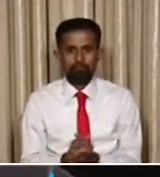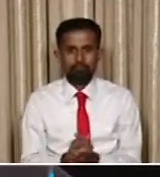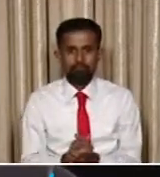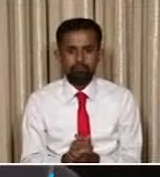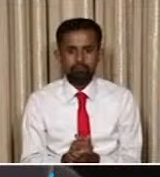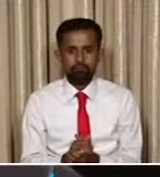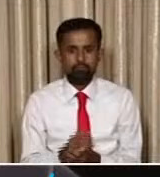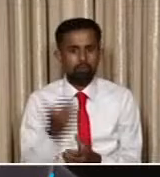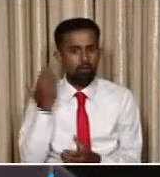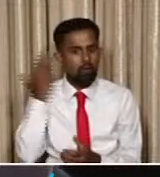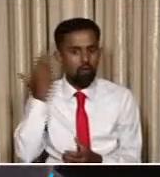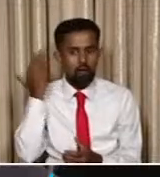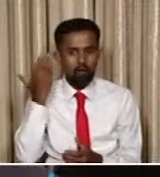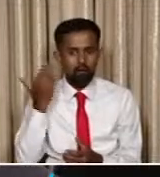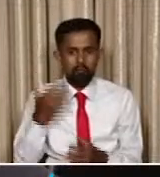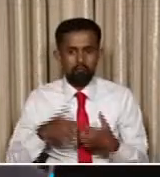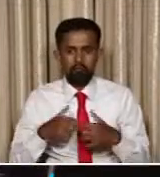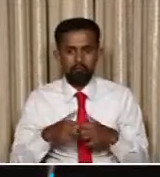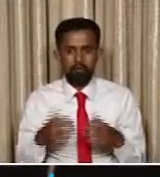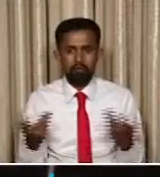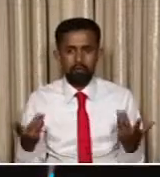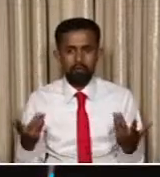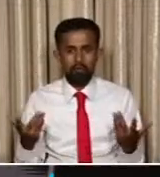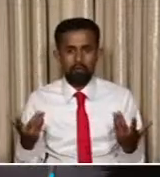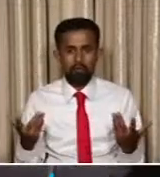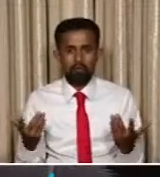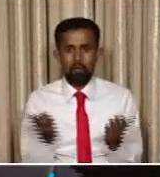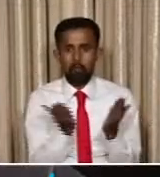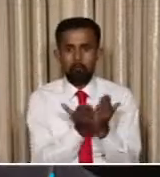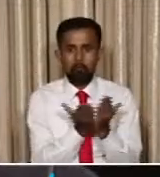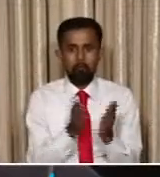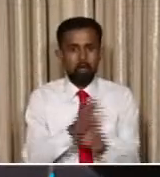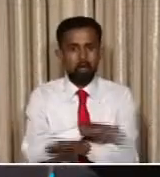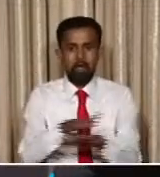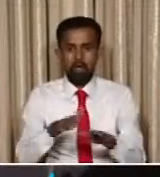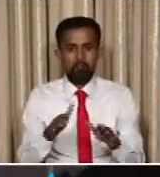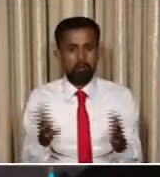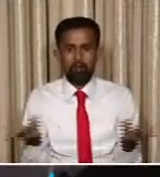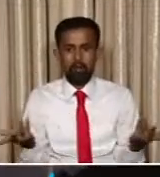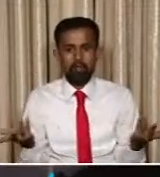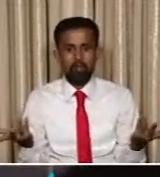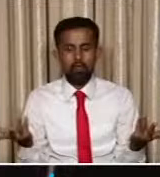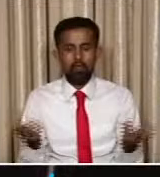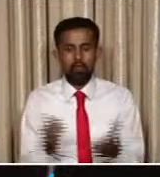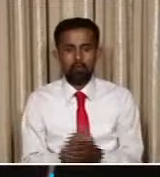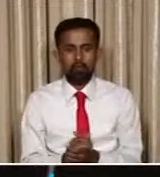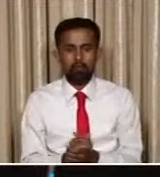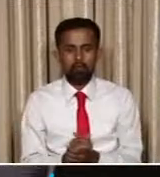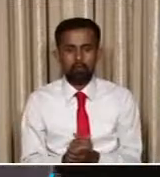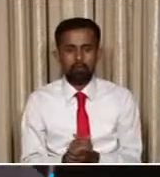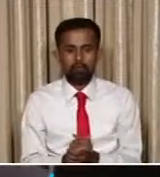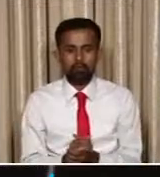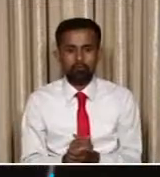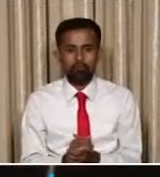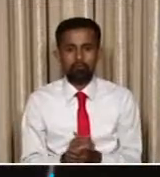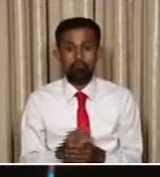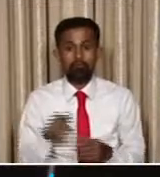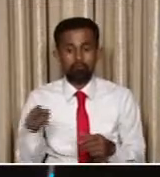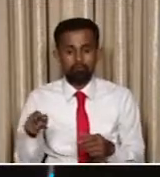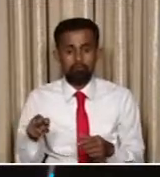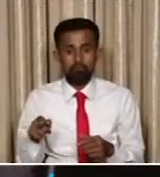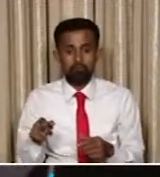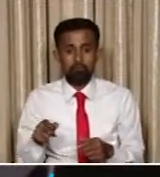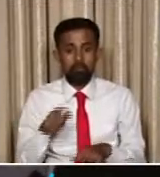මේ මේ සද්ද නැම්ම කියලා. එහෙරිය පාඩම් කරන්න ළමයි නැහැ මූදහනි. එහෙමනම් මේවා ඕපන් කරන්න ඕනේ. මේක